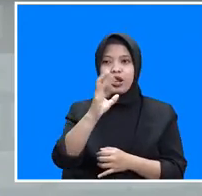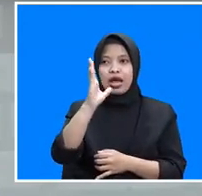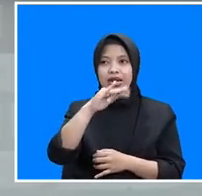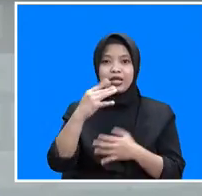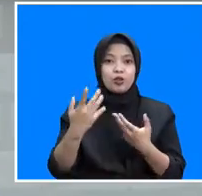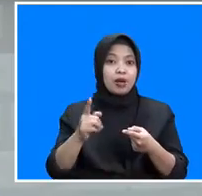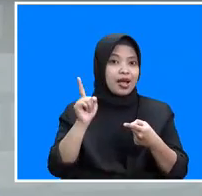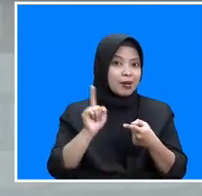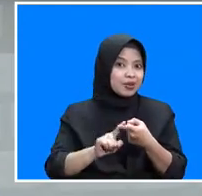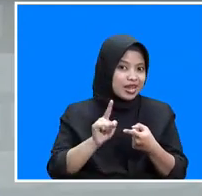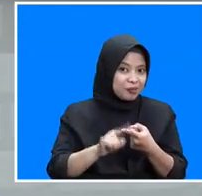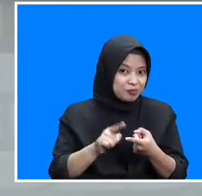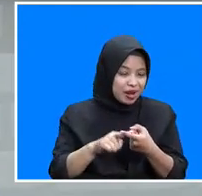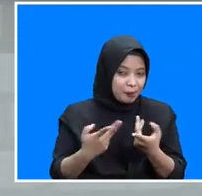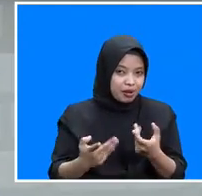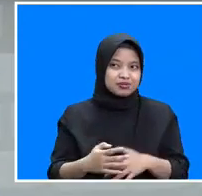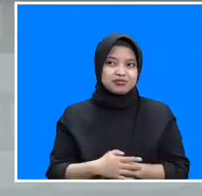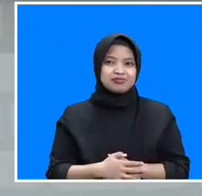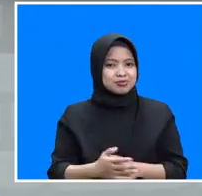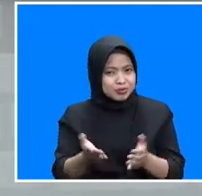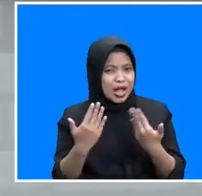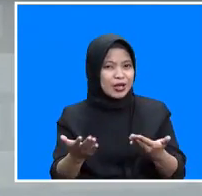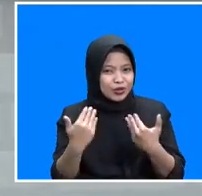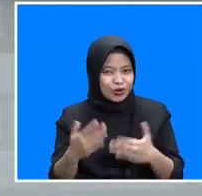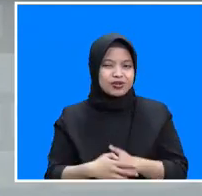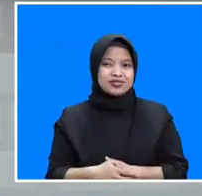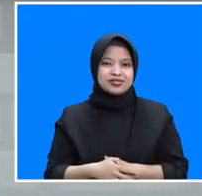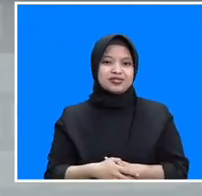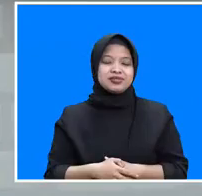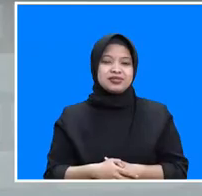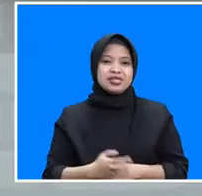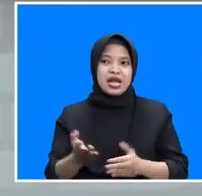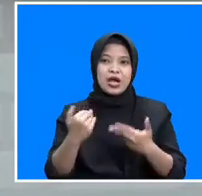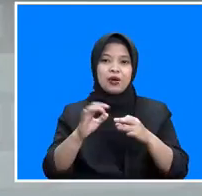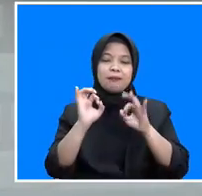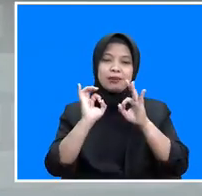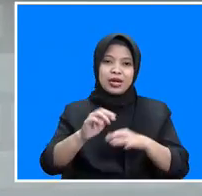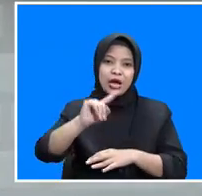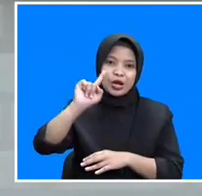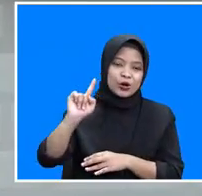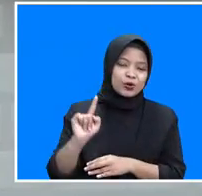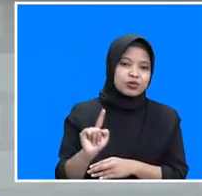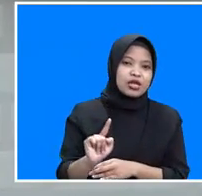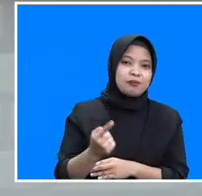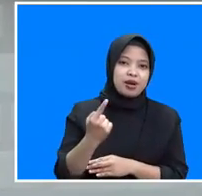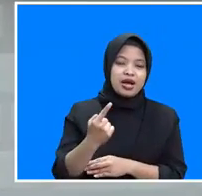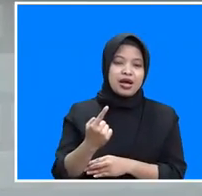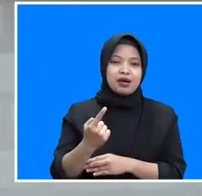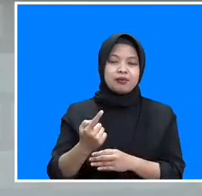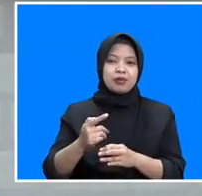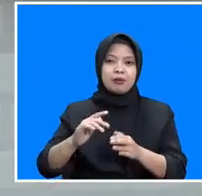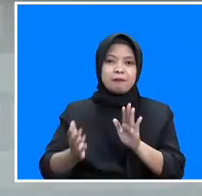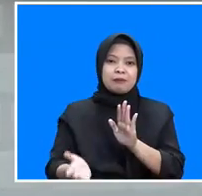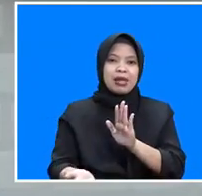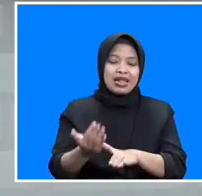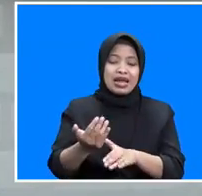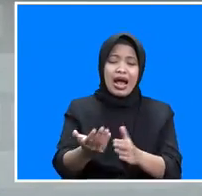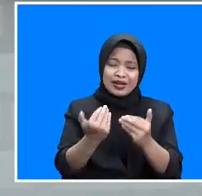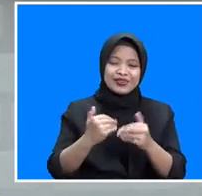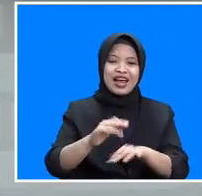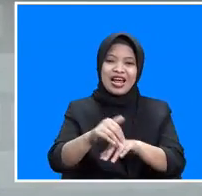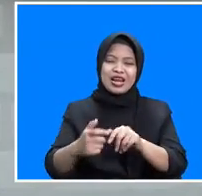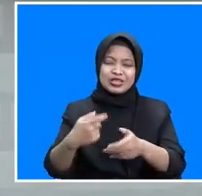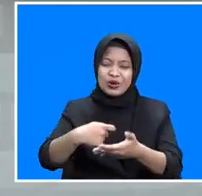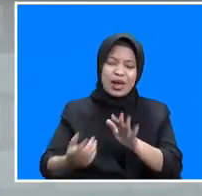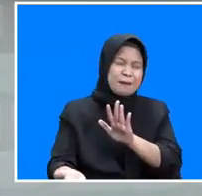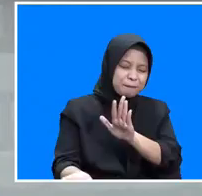Pertama, ayo kita utamakan pendidikan dalam konteks pemulihan. Jadi kembalikan anak-anak ke